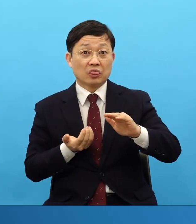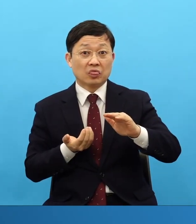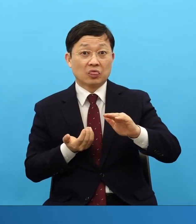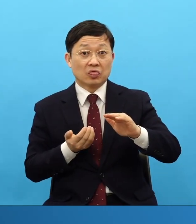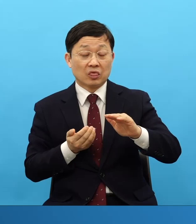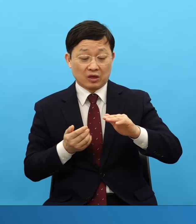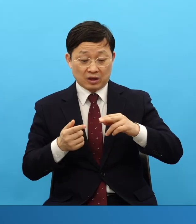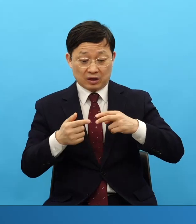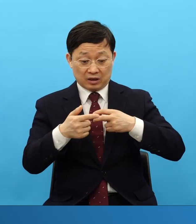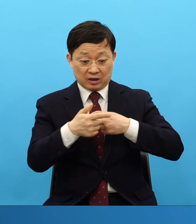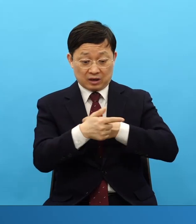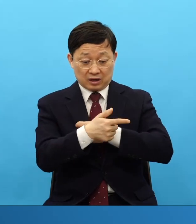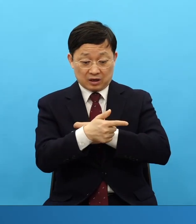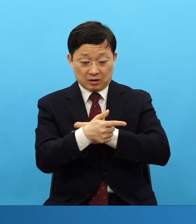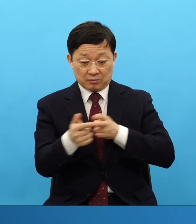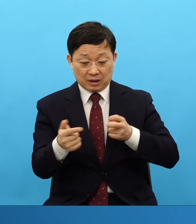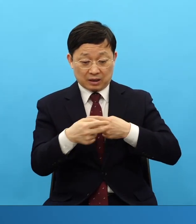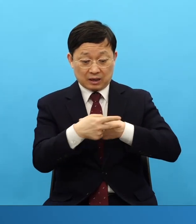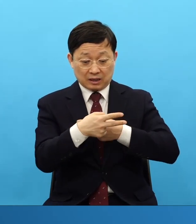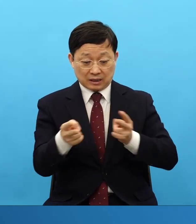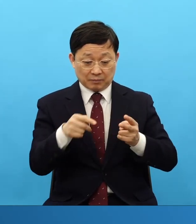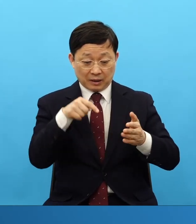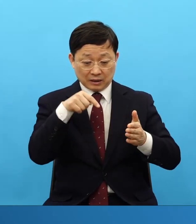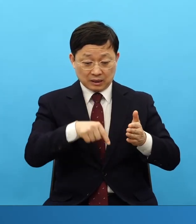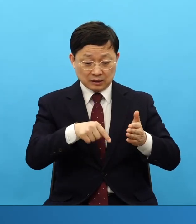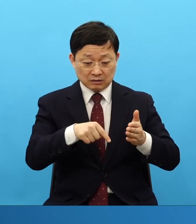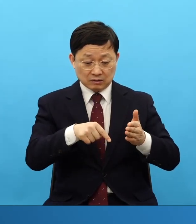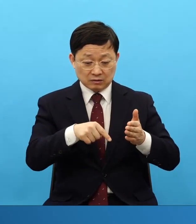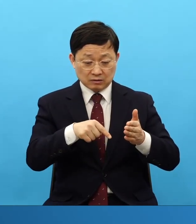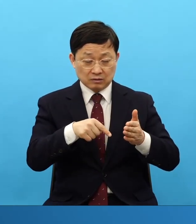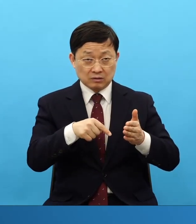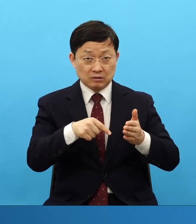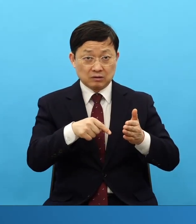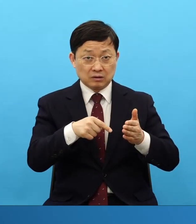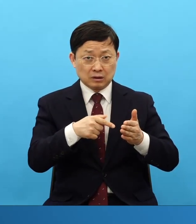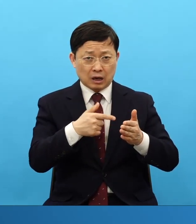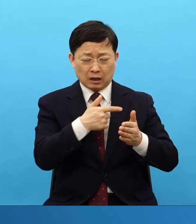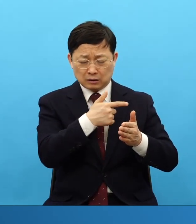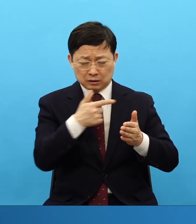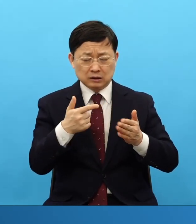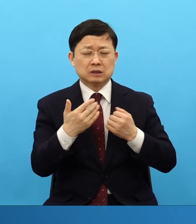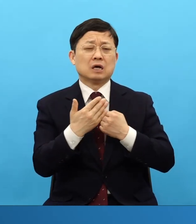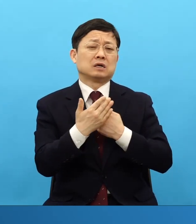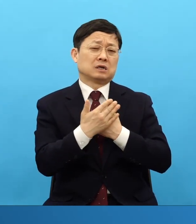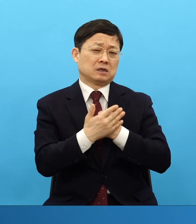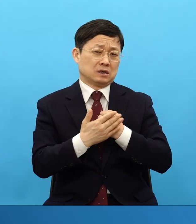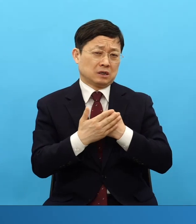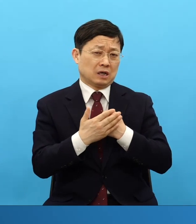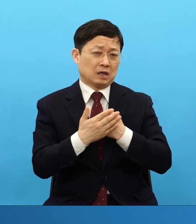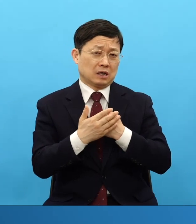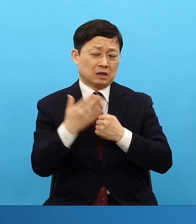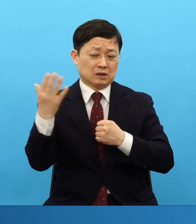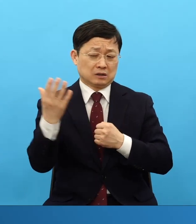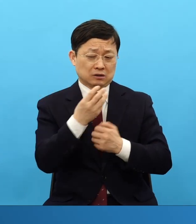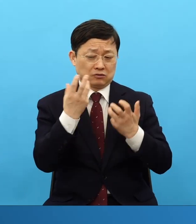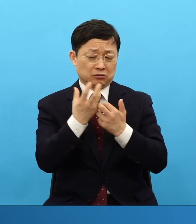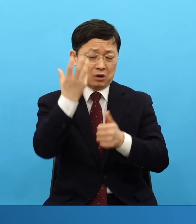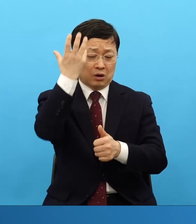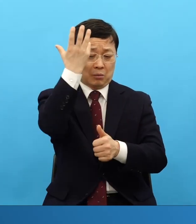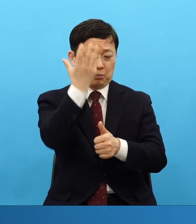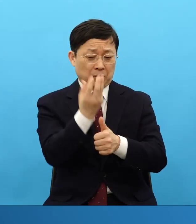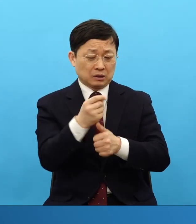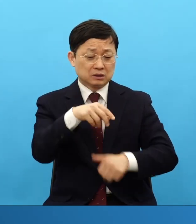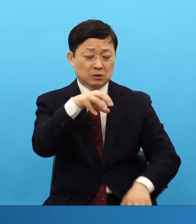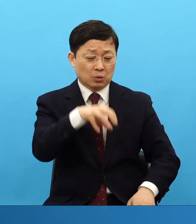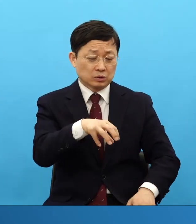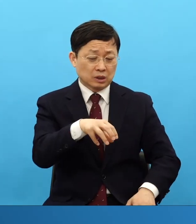마가다락방에서 큰 은혜 받는 이게 예배거든요. 큰 은혜 받은 이때 여기에 브리스가 부부가 있은 거예요. They